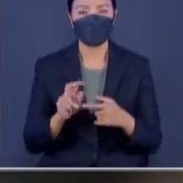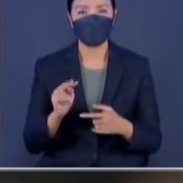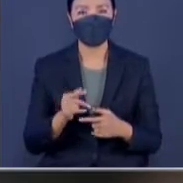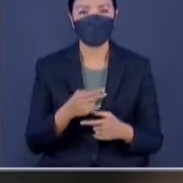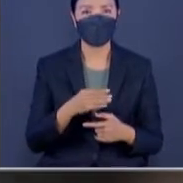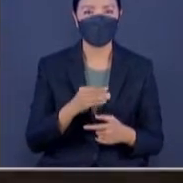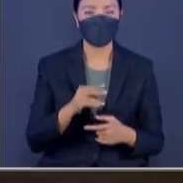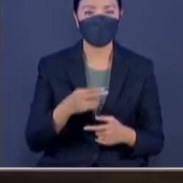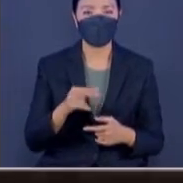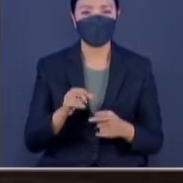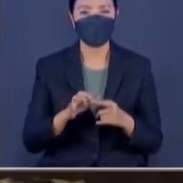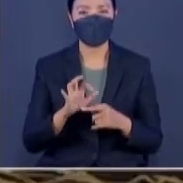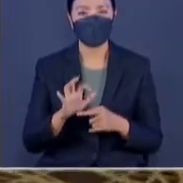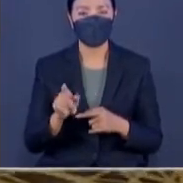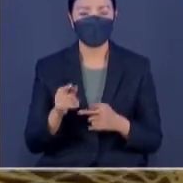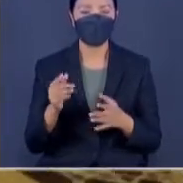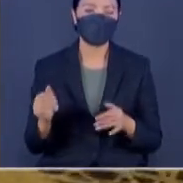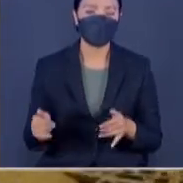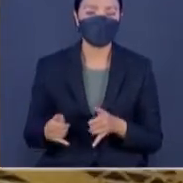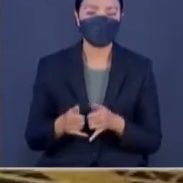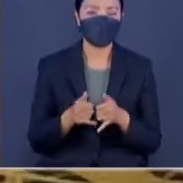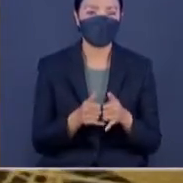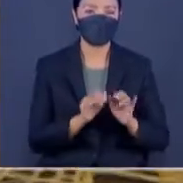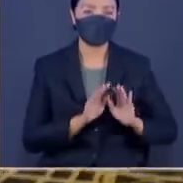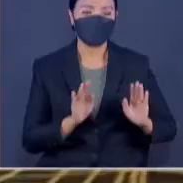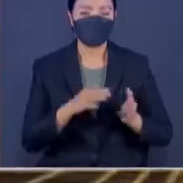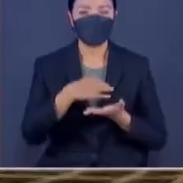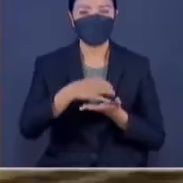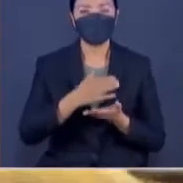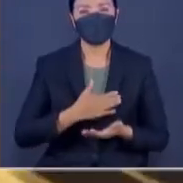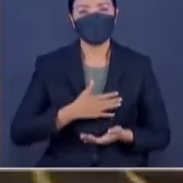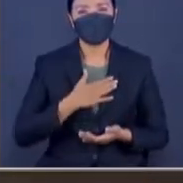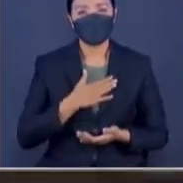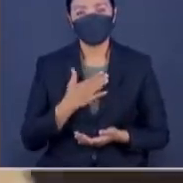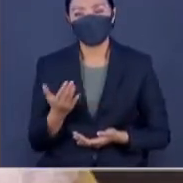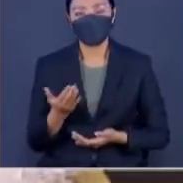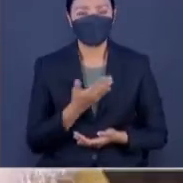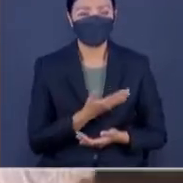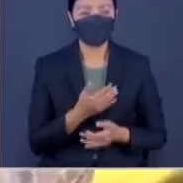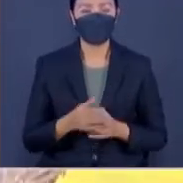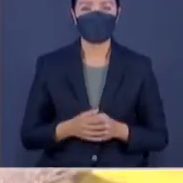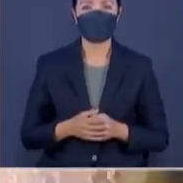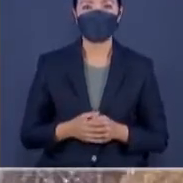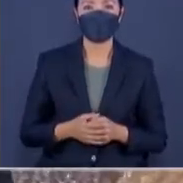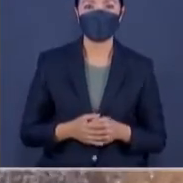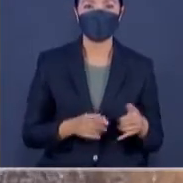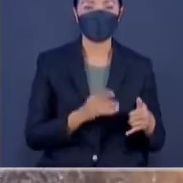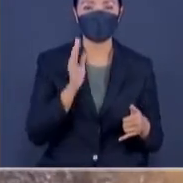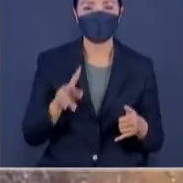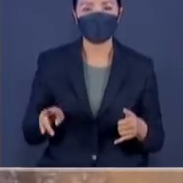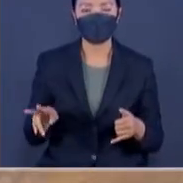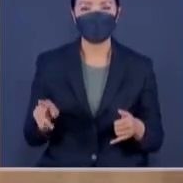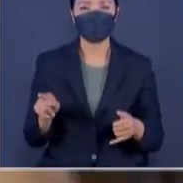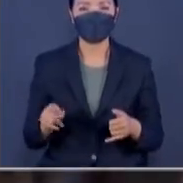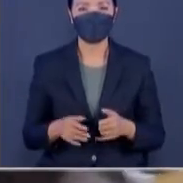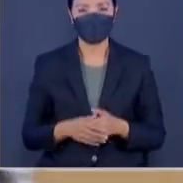ายคู่บ่าวสาวป้ายแดงก็ได้ควงกันมาเปิดใจกับสื่อมวลชนก็เล่าถึงความประทับใจซึ่งกันและกันนะคะซึ่งพี่ดิมเนี่ยก็บอกว่าแฟนสาวเนี่ย